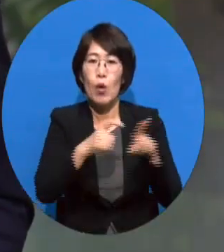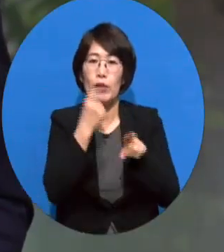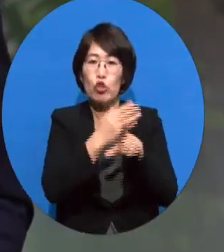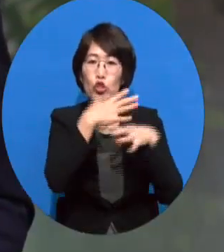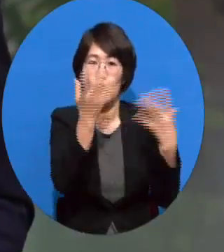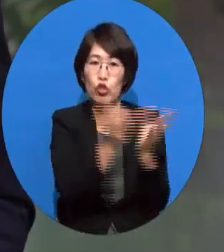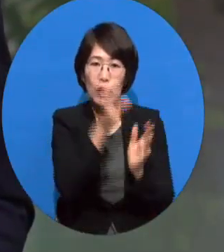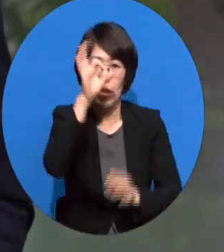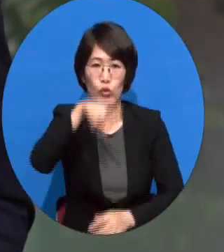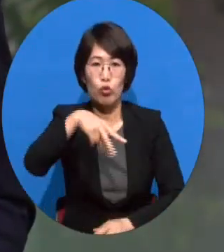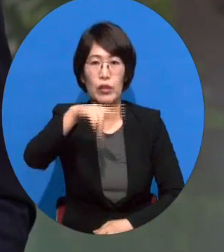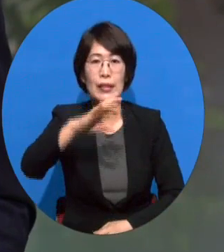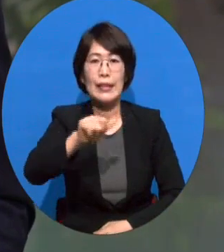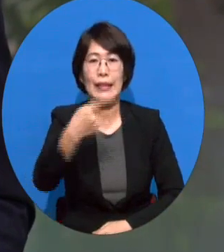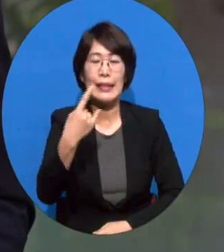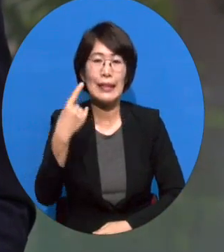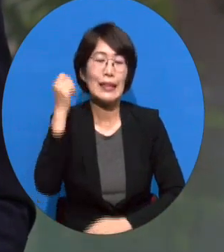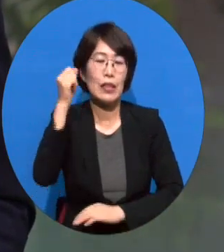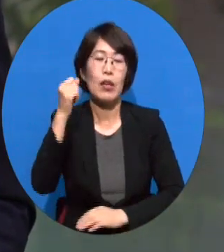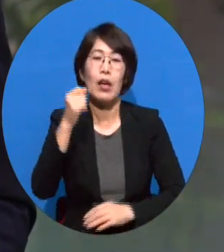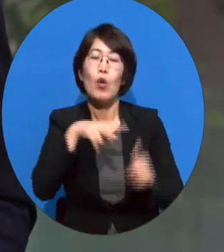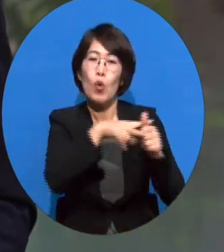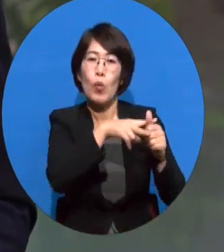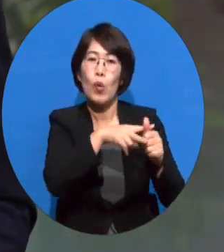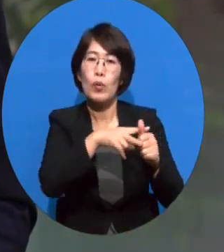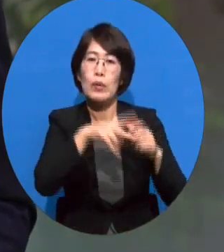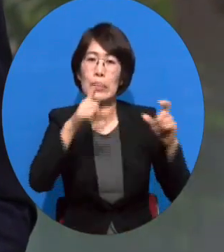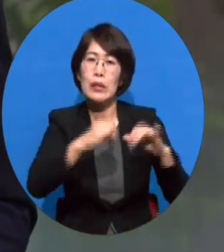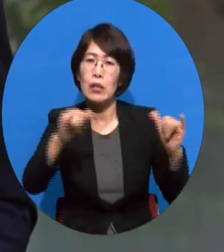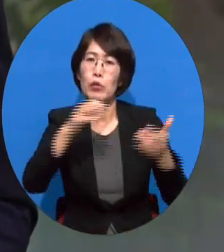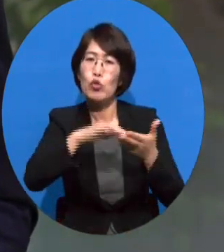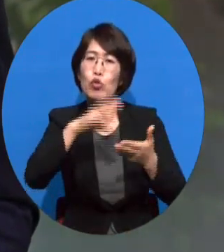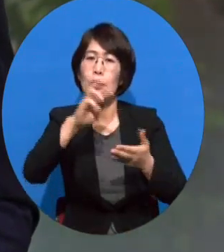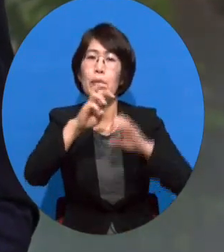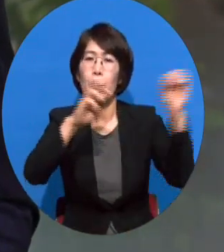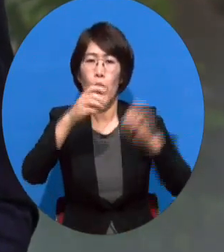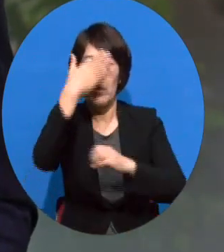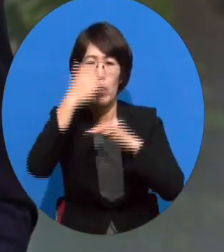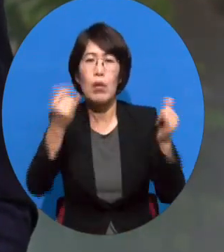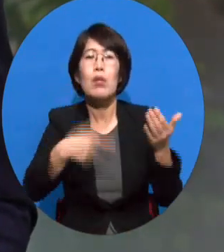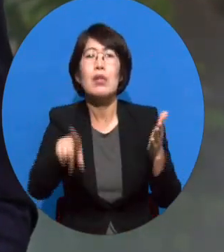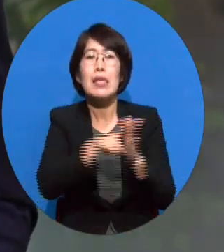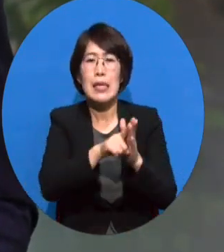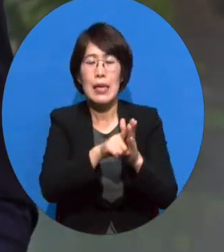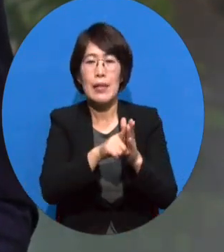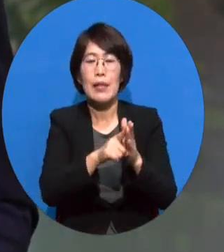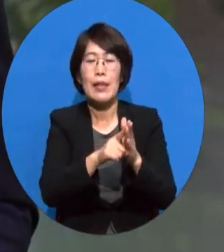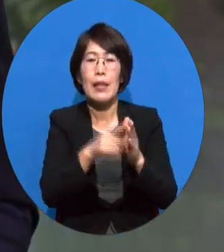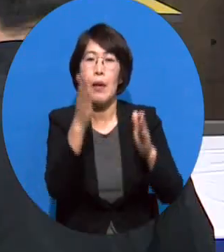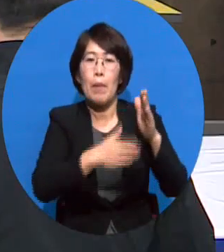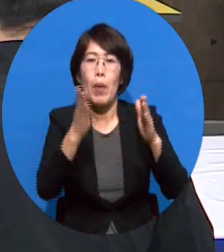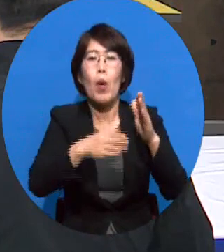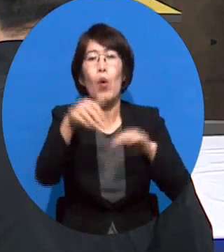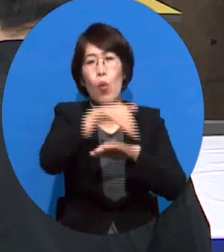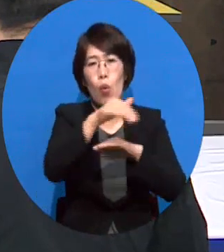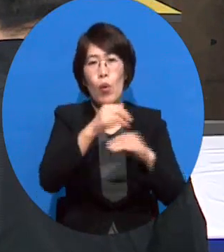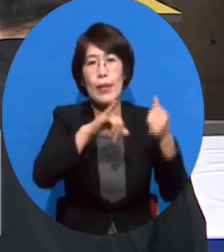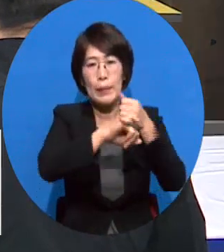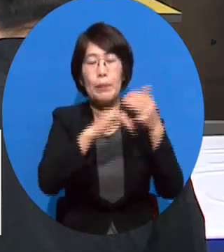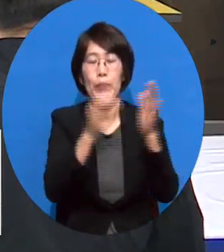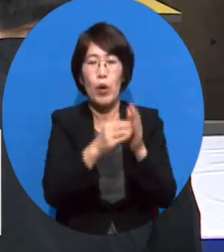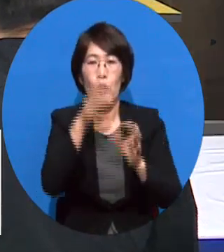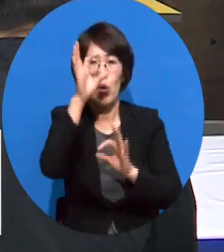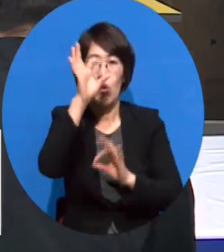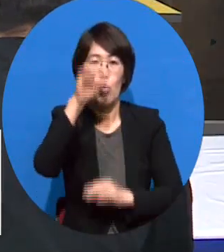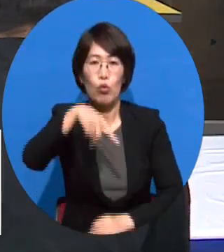더불어민주당 우승희 영암군수 후보가 전체 인구의 30%에 달하는 청년들을 위한 다양한 정책을 약속했습니다. 우승희